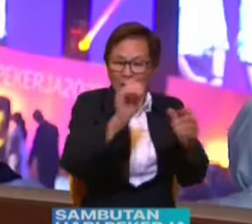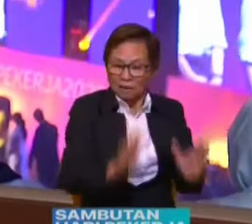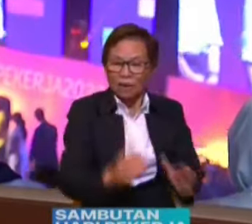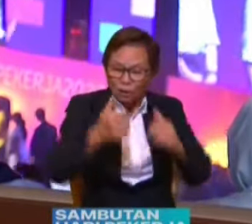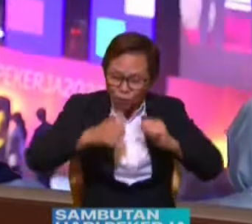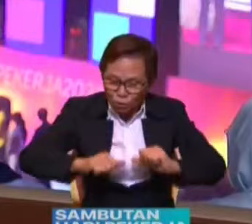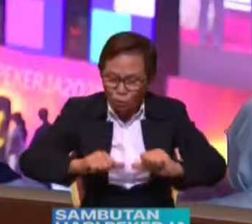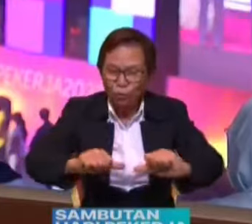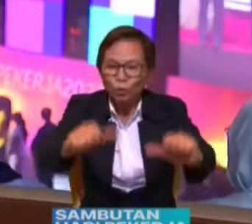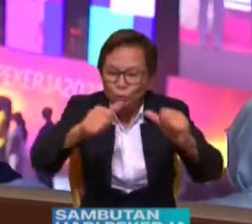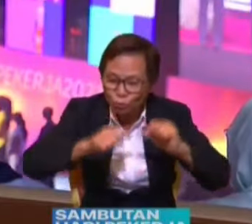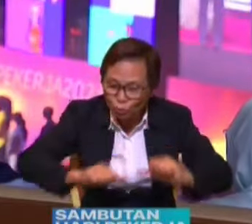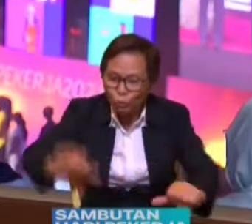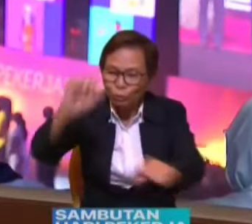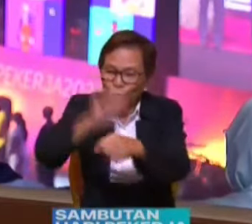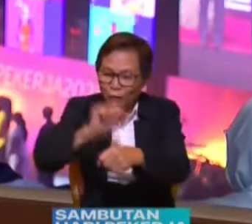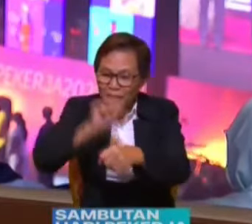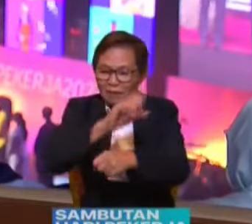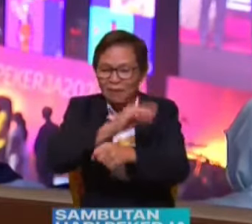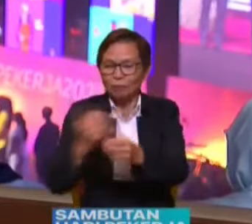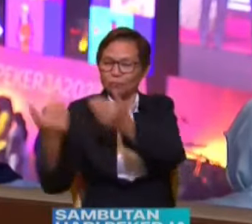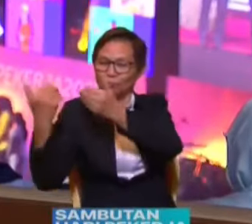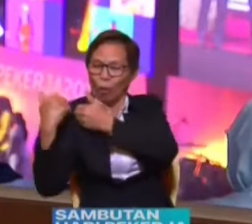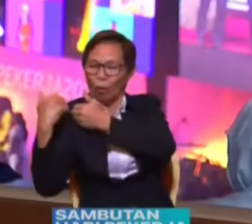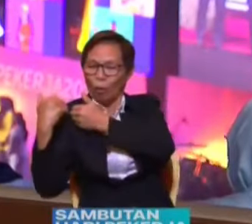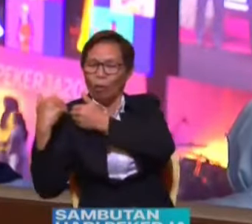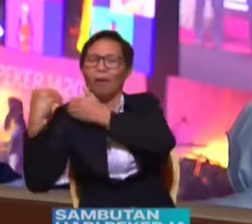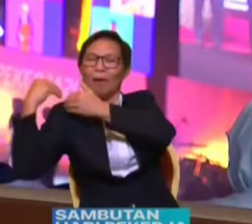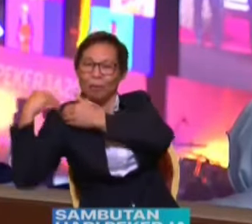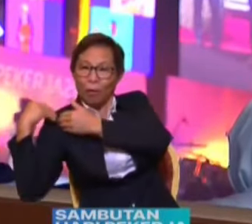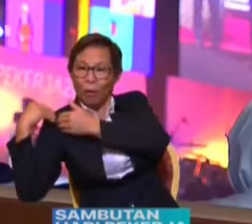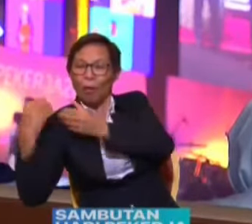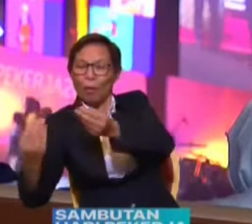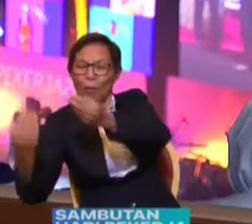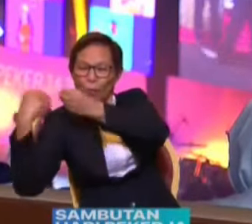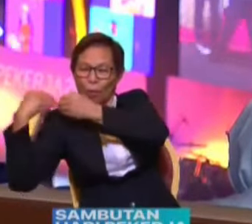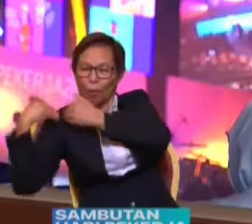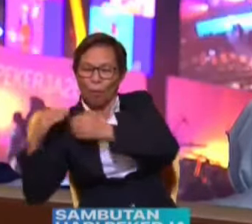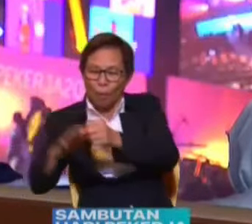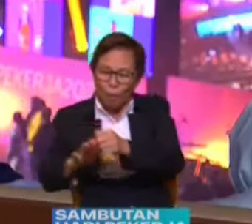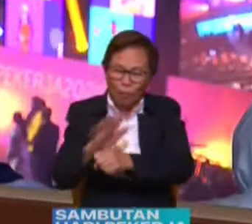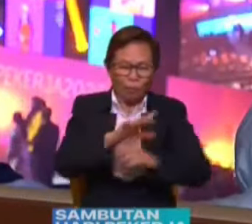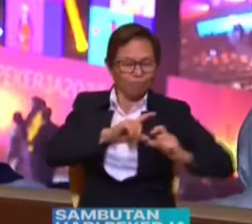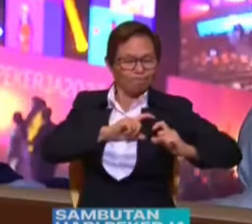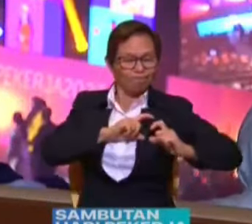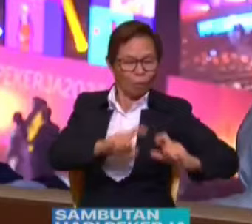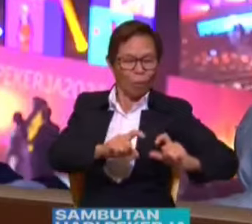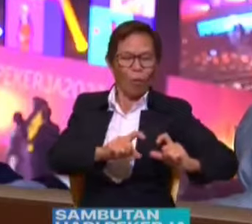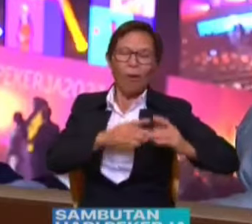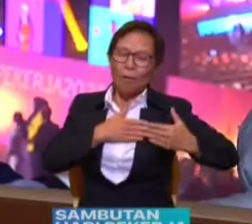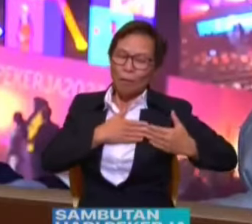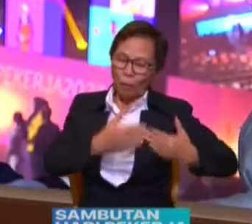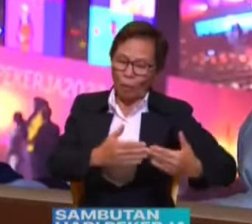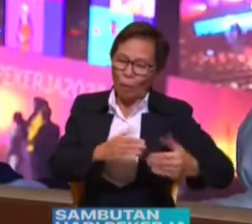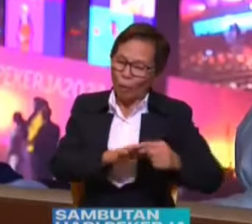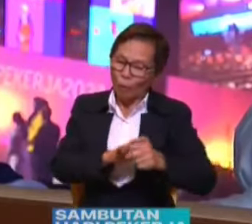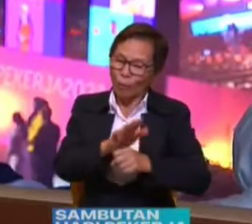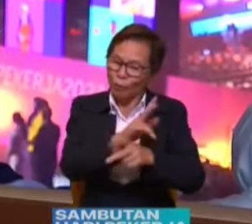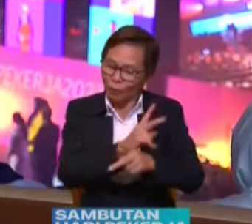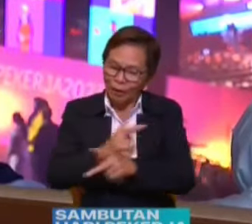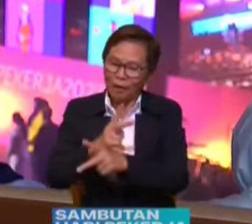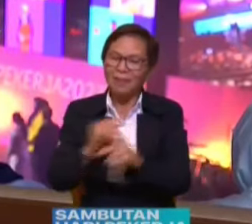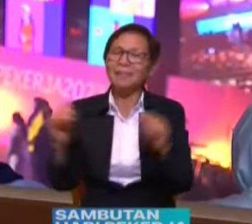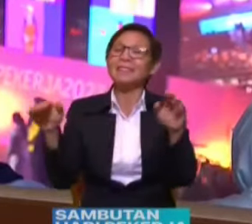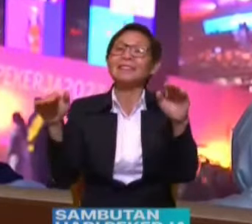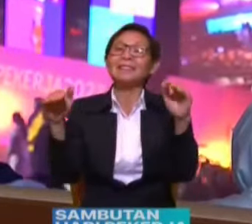terus menjalankan tugas dan tanggungjawab yang telah dikalaskan kepada mereka dengan penuh komited, dedikasi dan penuh hemah, selaras